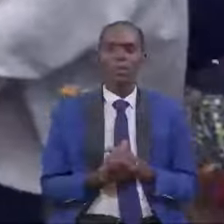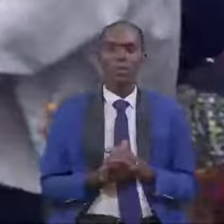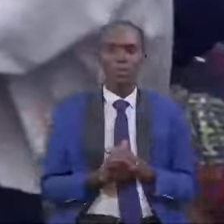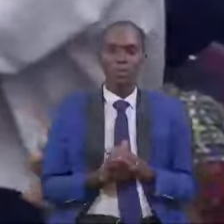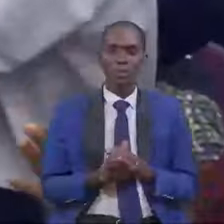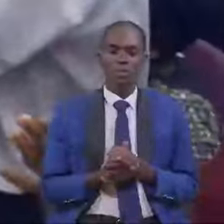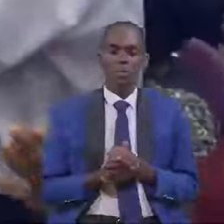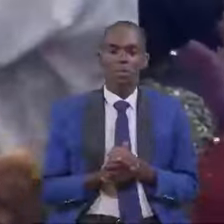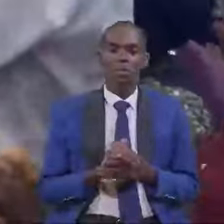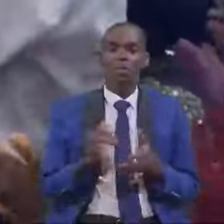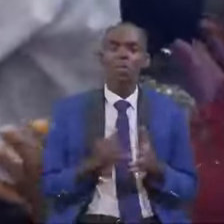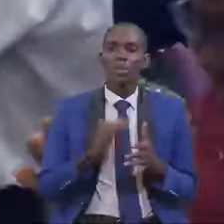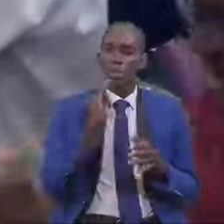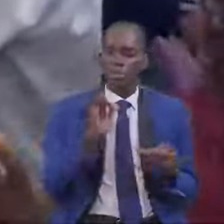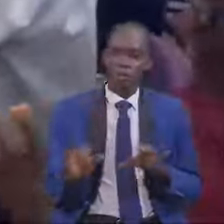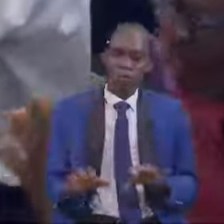C'est fait.